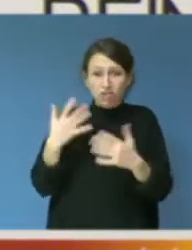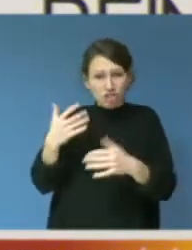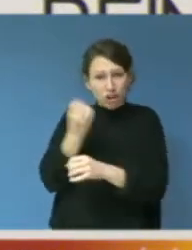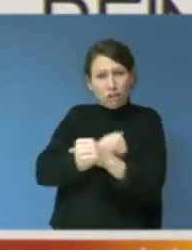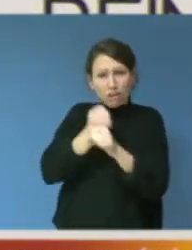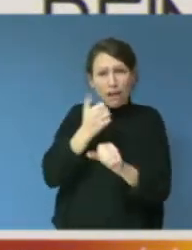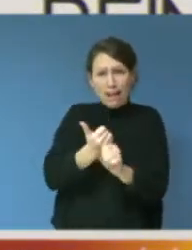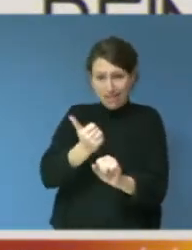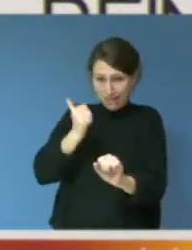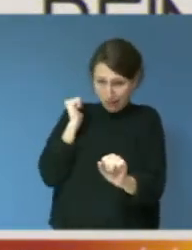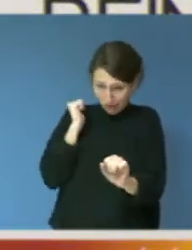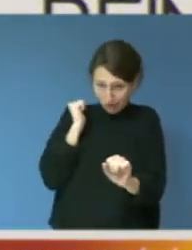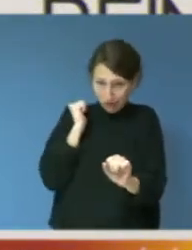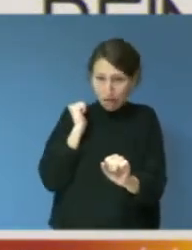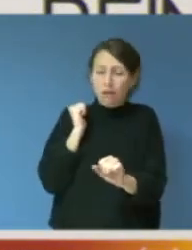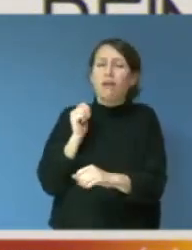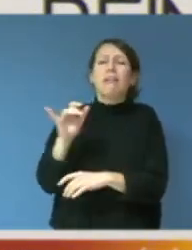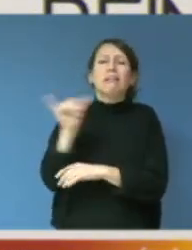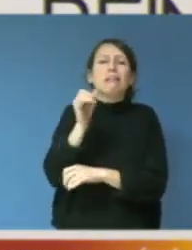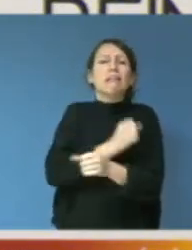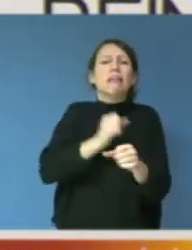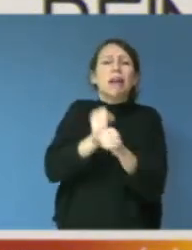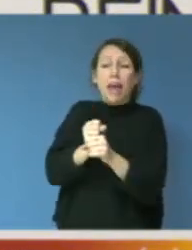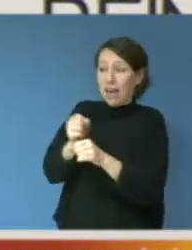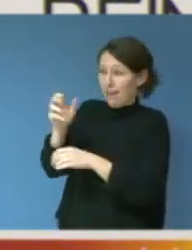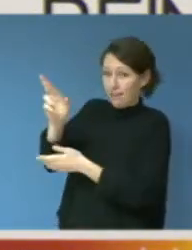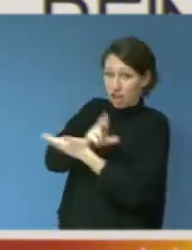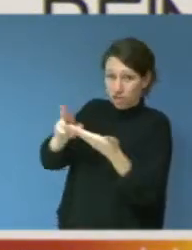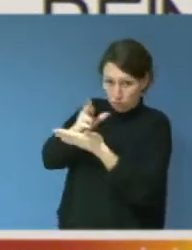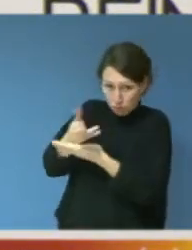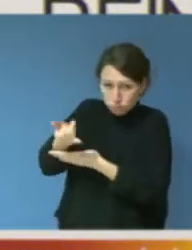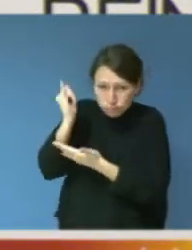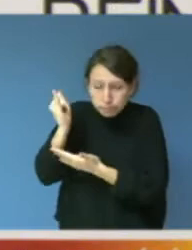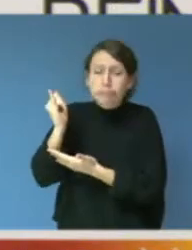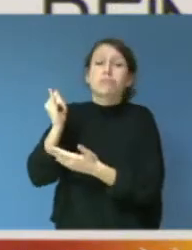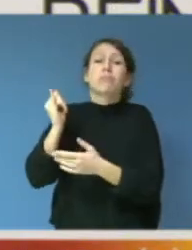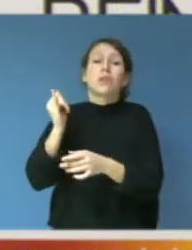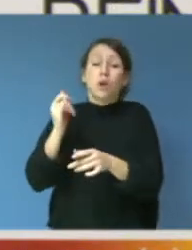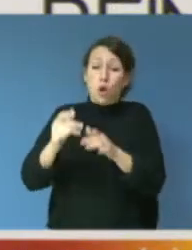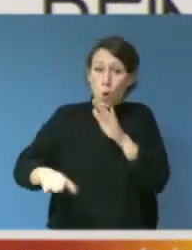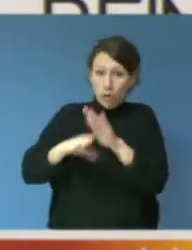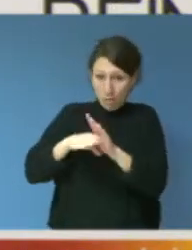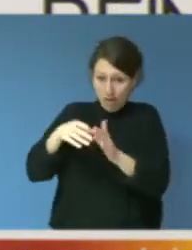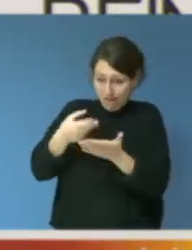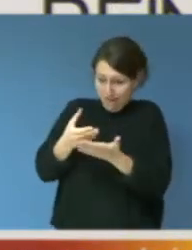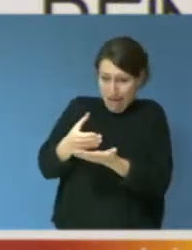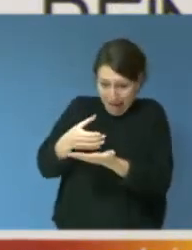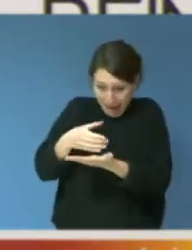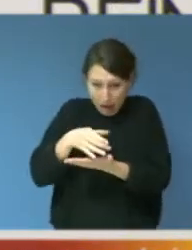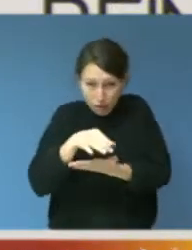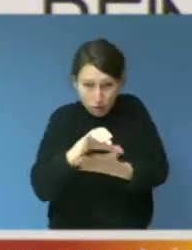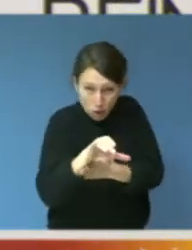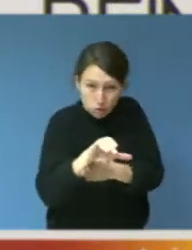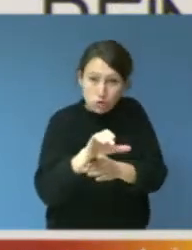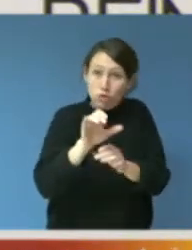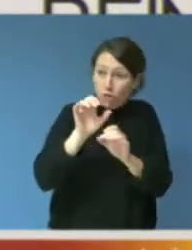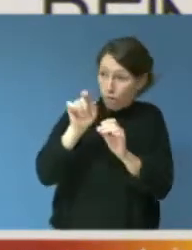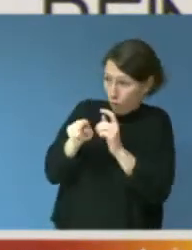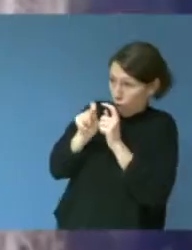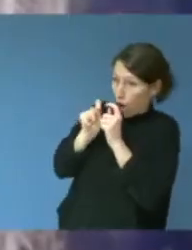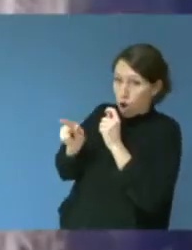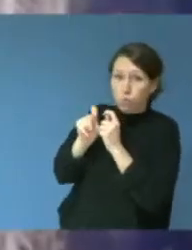sur une initiative de la région. À la base, c'est une avance remboursable. Cette avance remboursable concerne